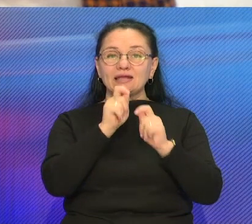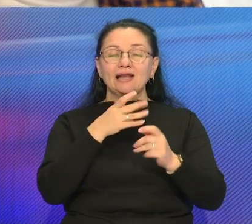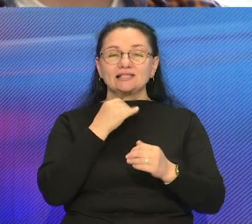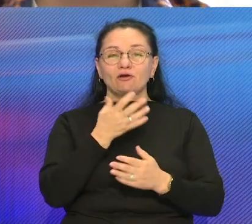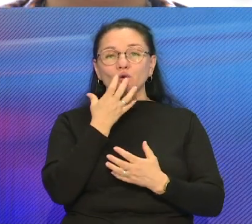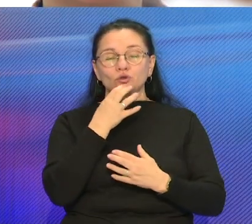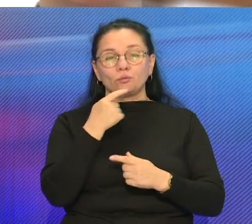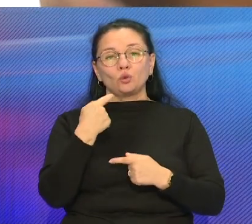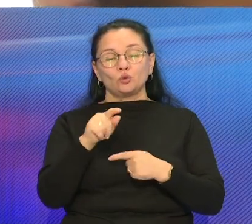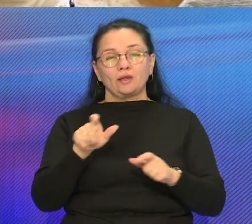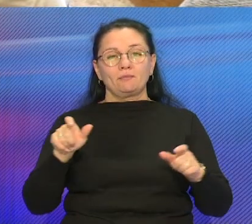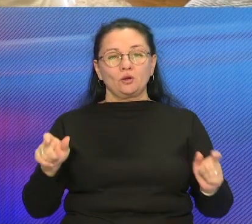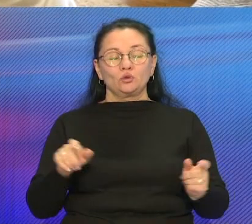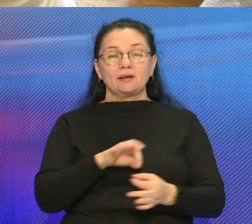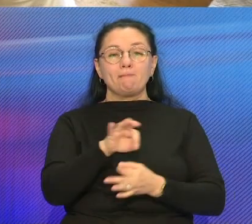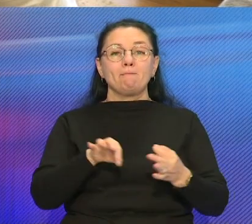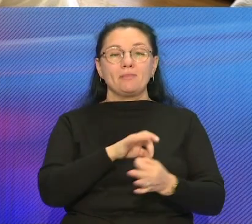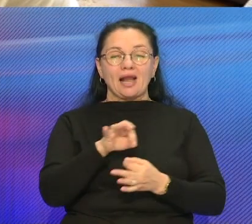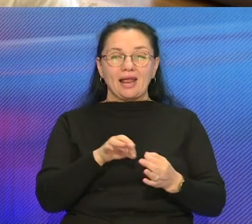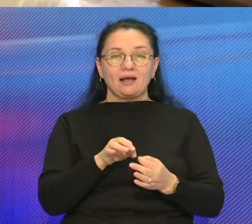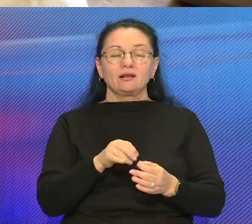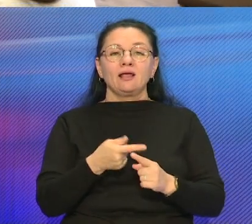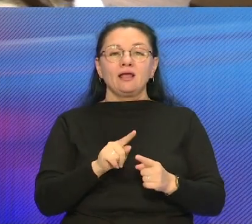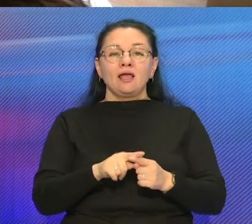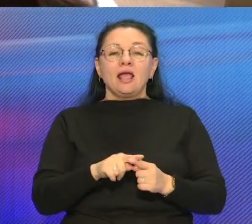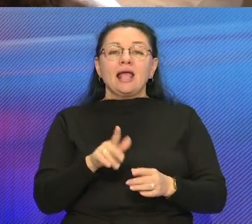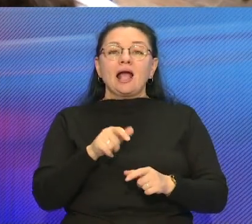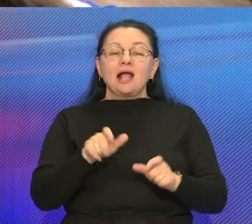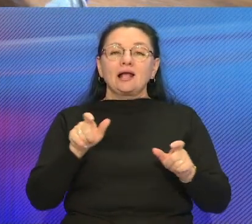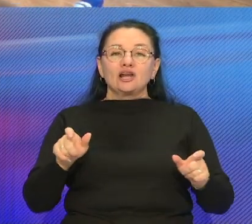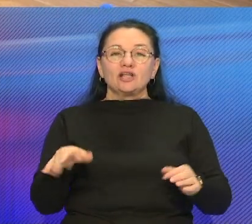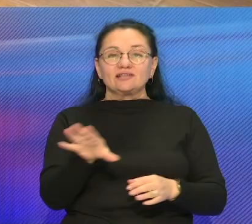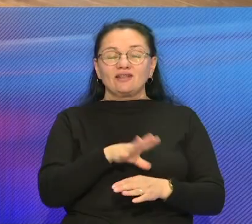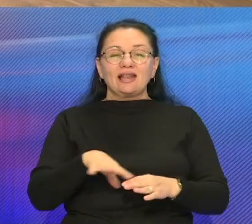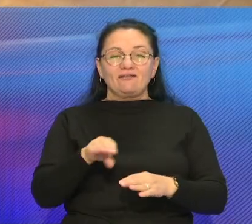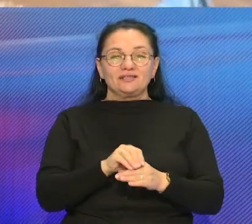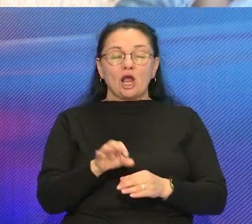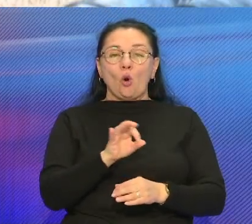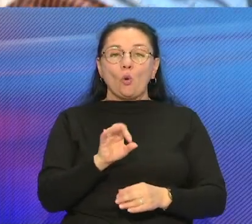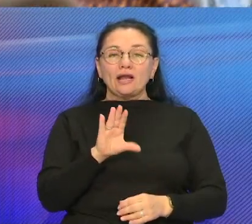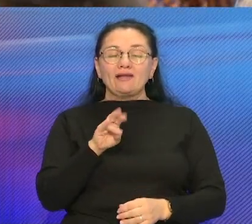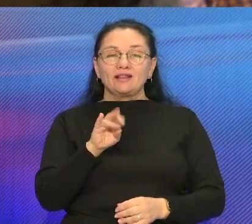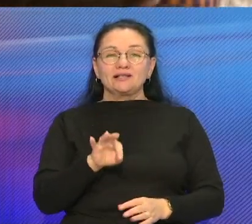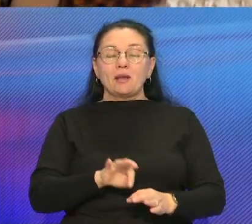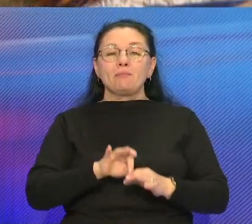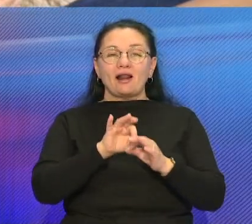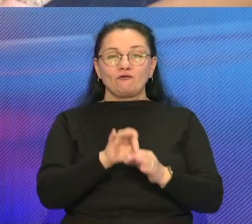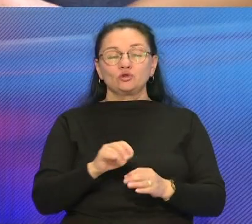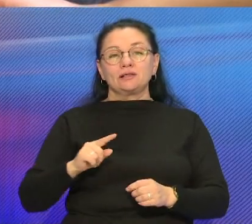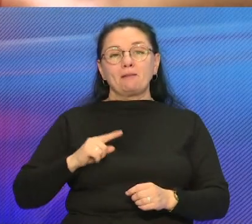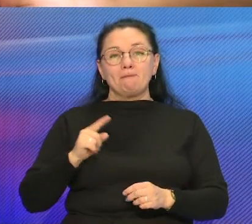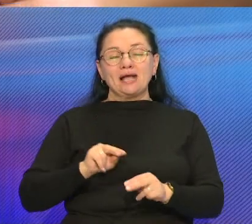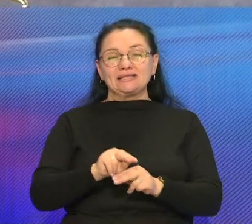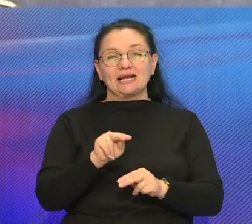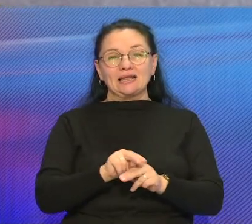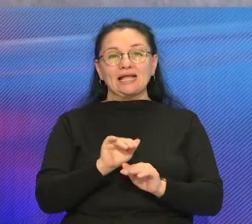Недарма социально значный проект Гродзенцау называется «Громадство для усех». Вольга и Владимир проводят творчие майстер-классы для